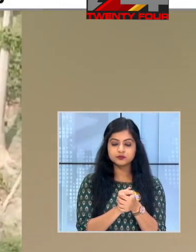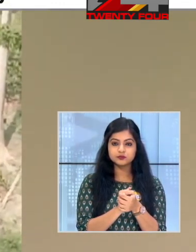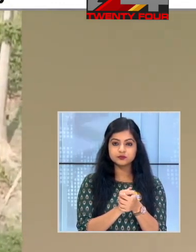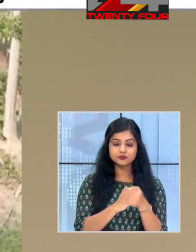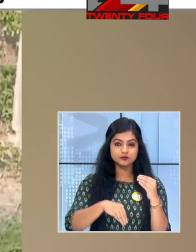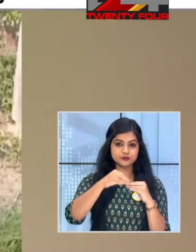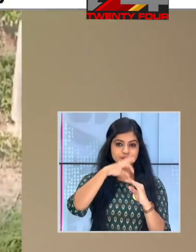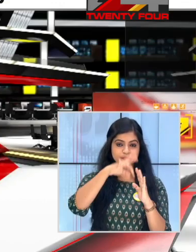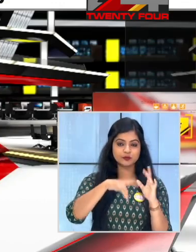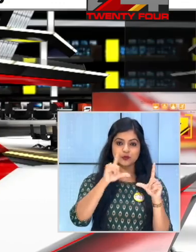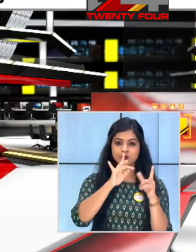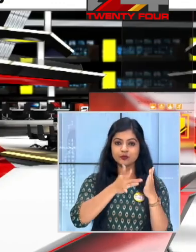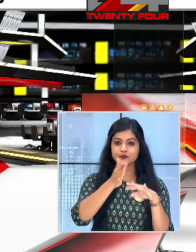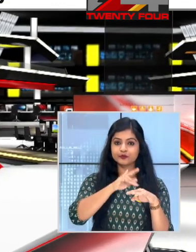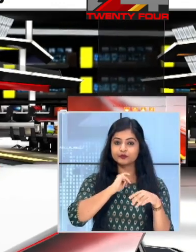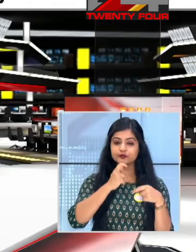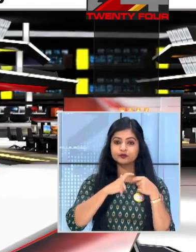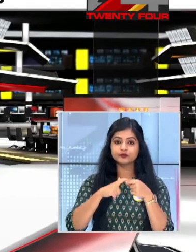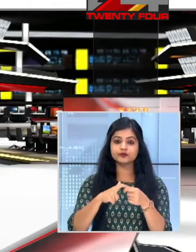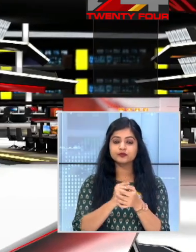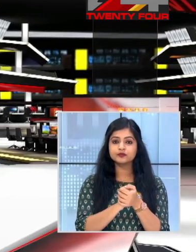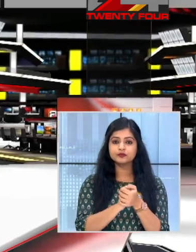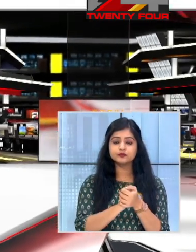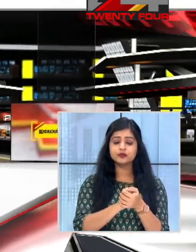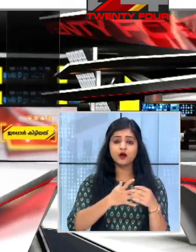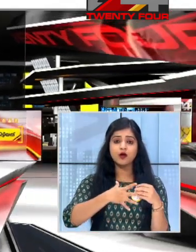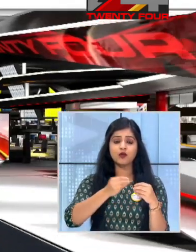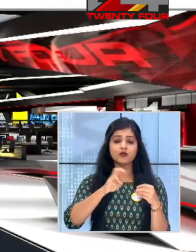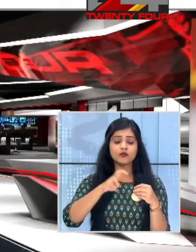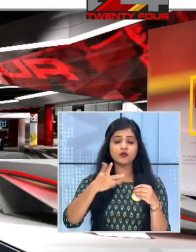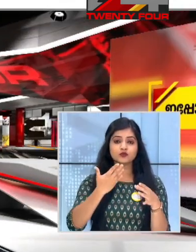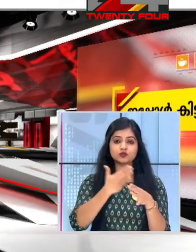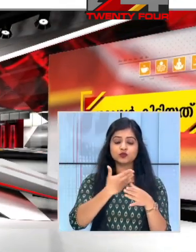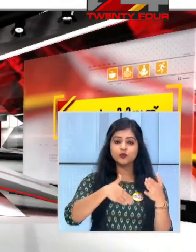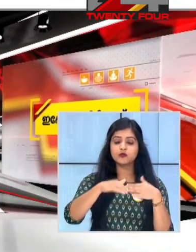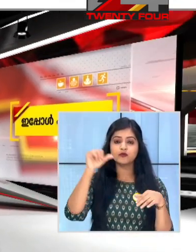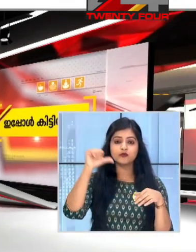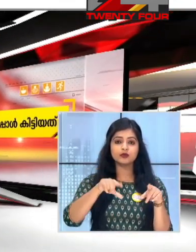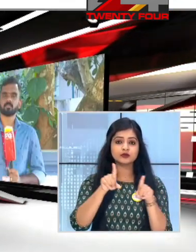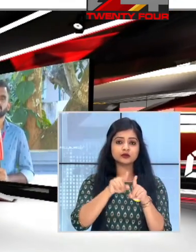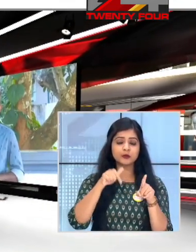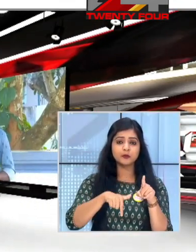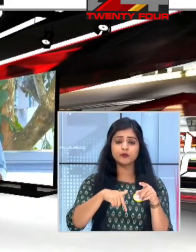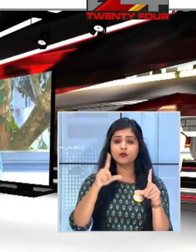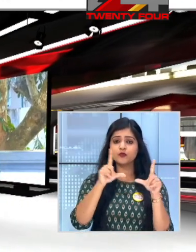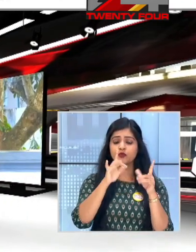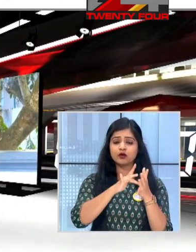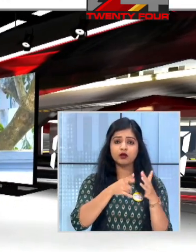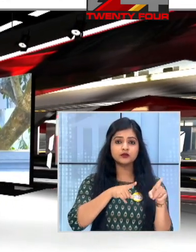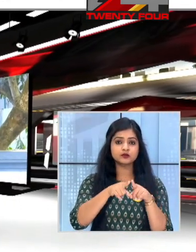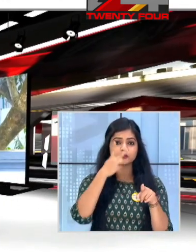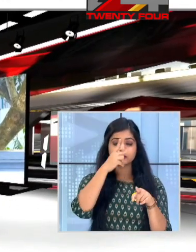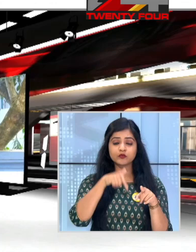അരുൺ പാറക്കൽ ചേരുന്നുണ്ട് വയനാട്ടിൽ നിന്ന് വിവരങ്ങളുമായി. അരുൺ, പുറത്തിറങ്ങാനാവാത്ത, പണിയെടുക്കാനാവാത്ത, ഒന്നും ചെയ്യാനാവാത്ത സാഹചര്യം എന്നതിന്റെ ഉത്തമ